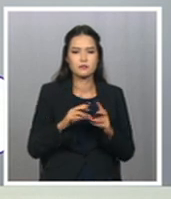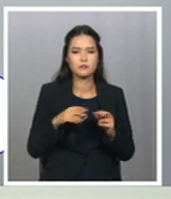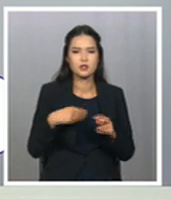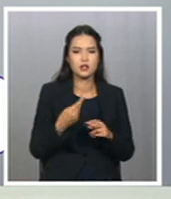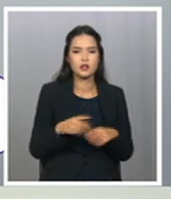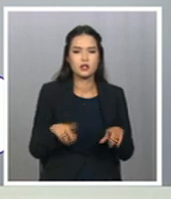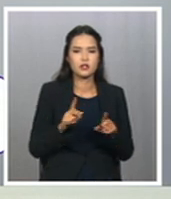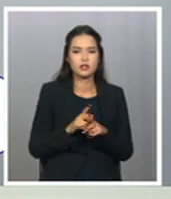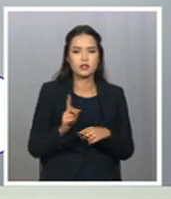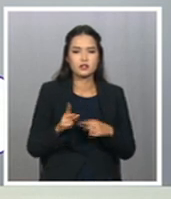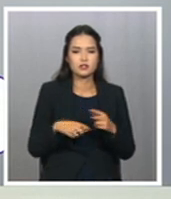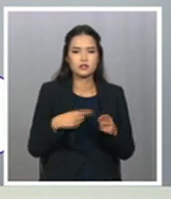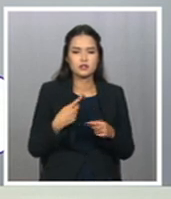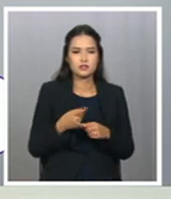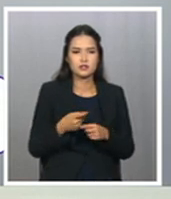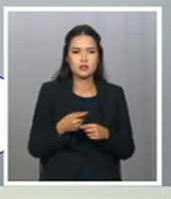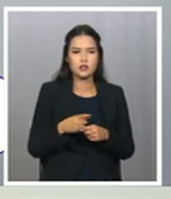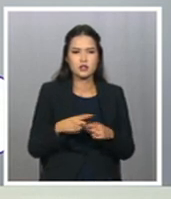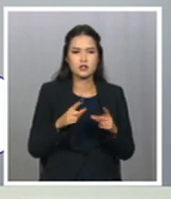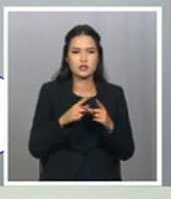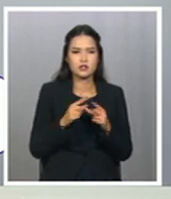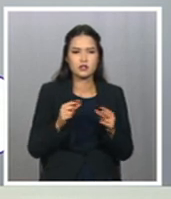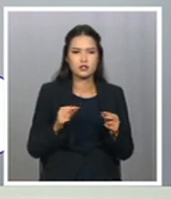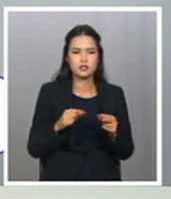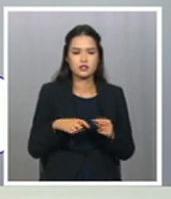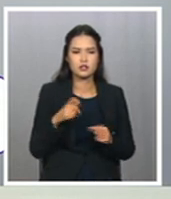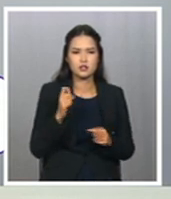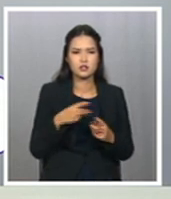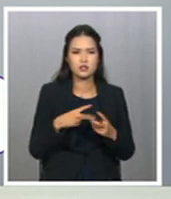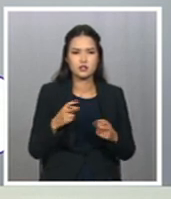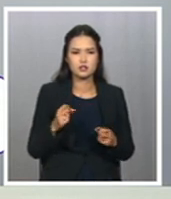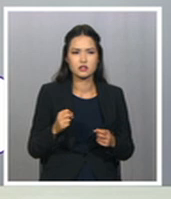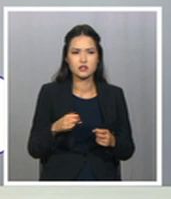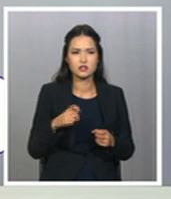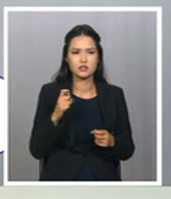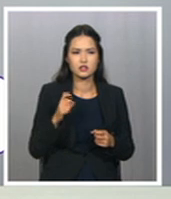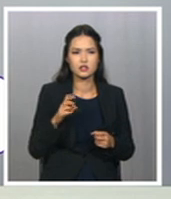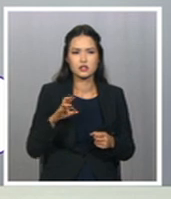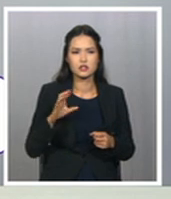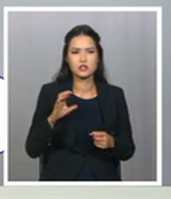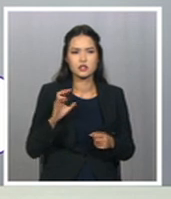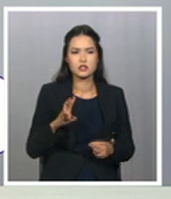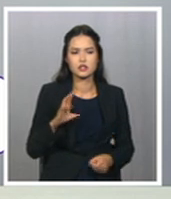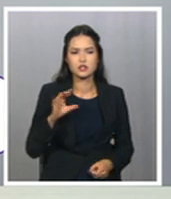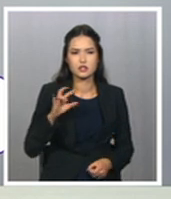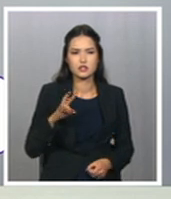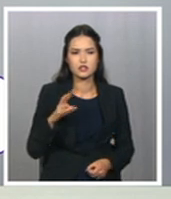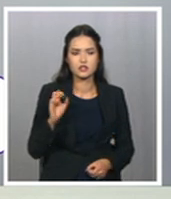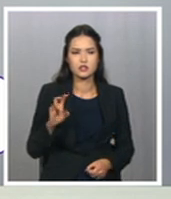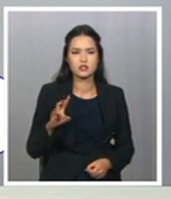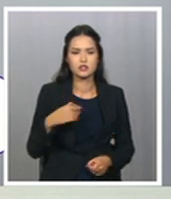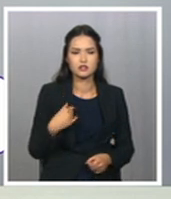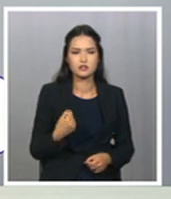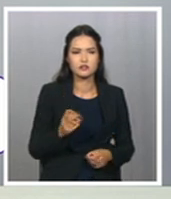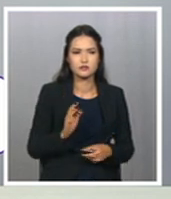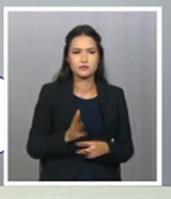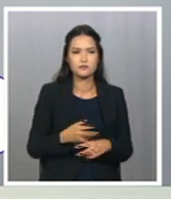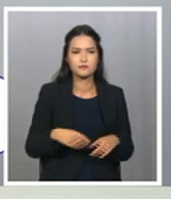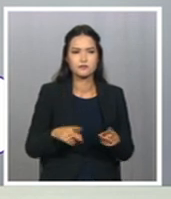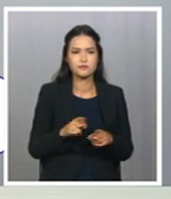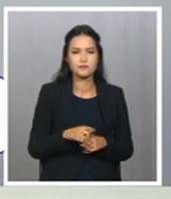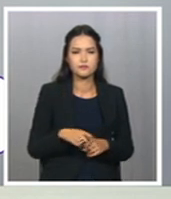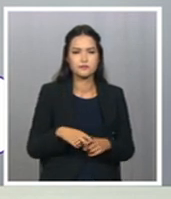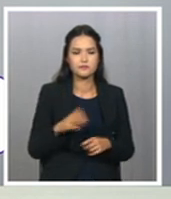бұл график x тең болады, xm синус альфа тең болып тұр. Бұл біздегі